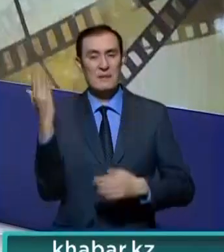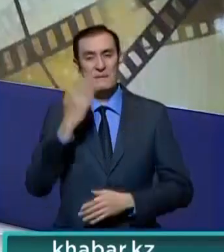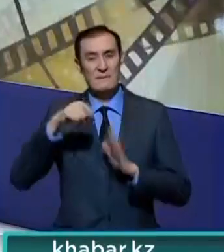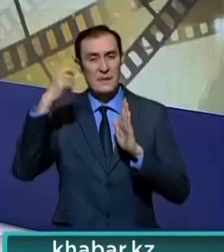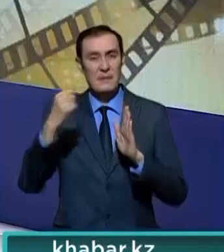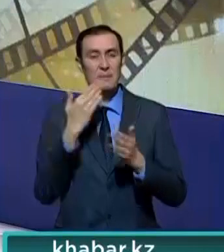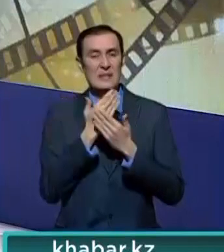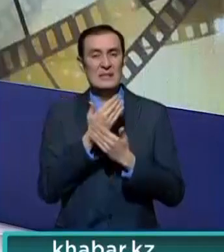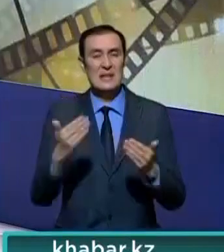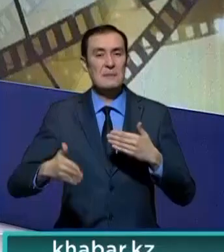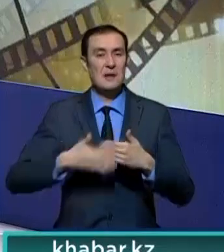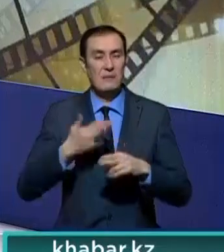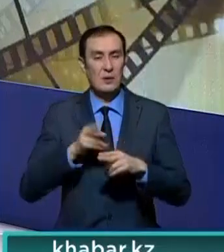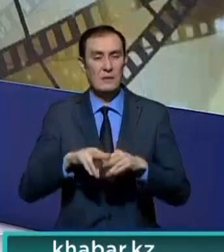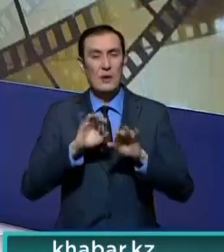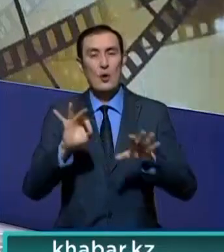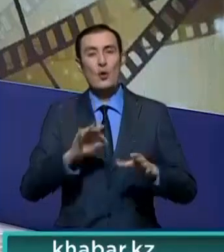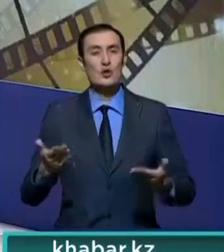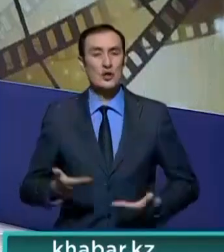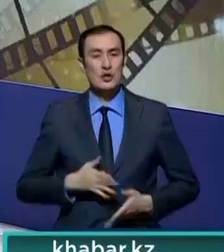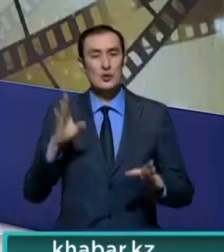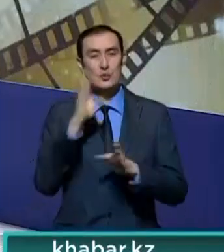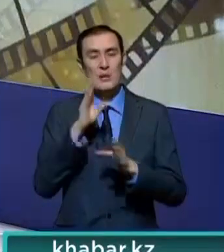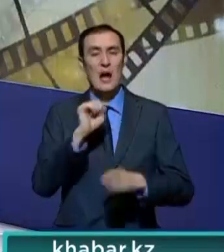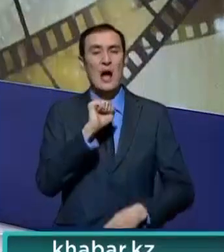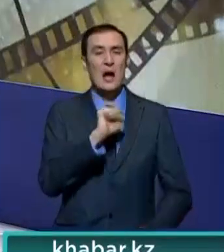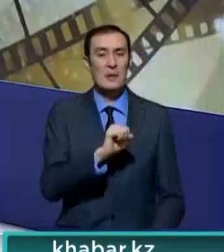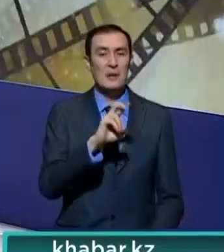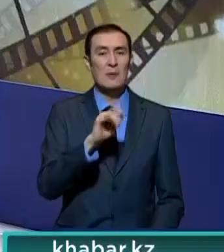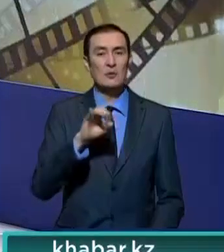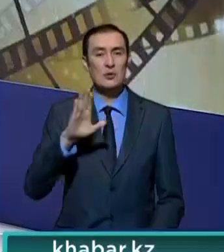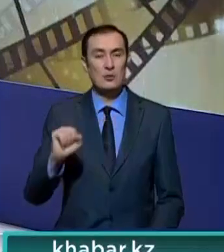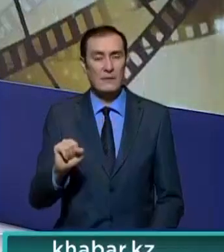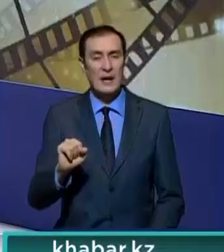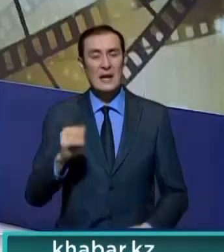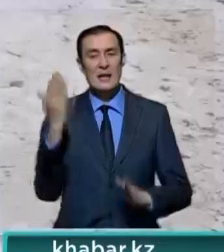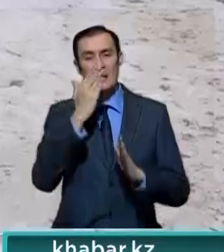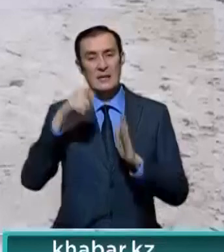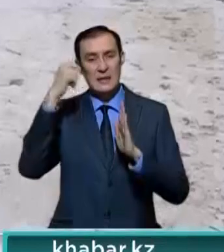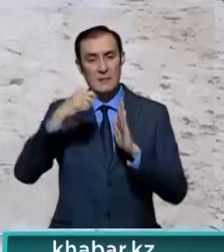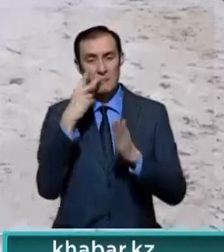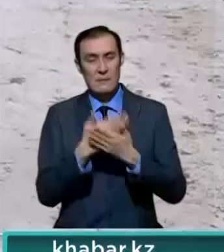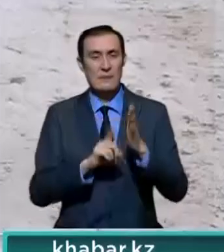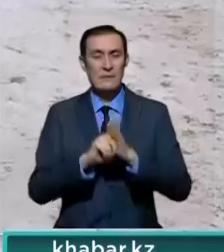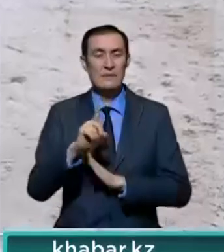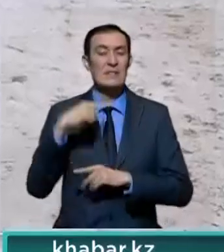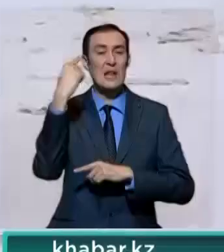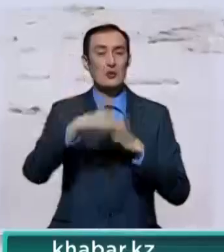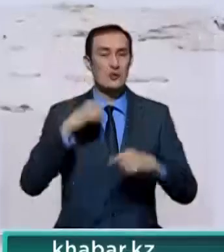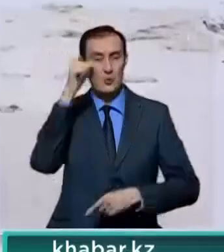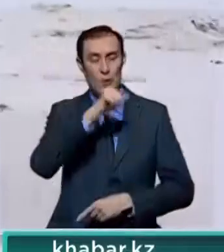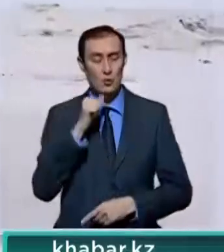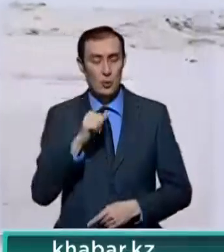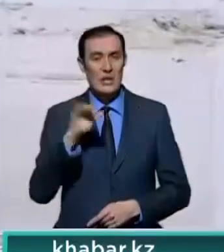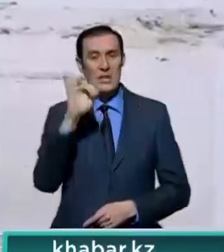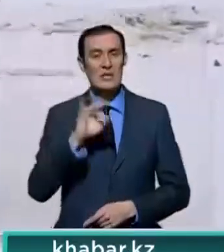«Последний приговор», рассказывающего о жизни и судьбе Ахмета Байтурсынова. кинопремьеру планируют выпустить в следующем году.